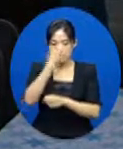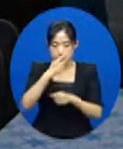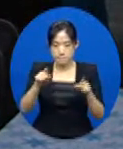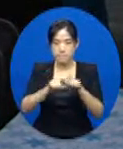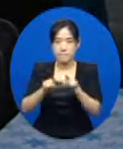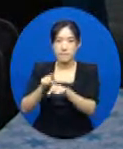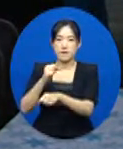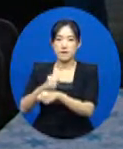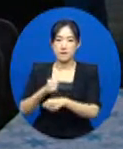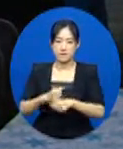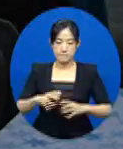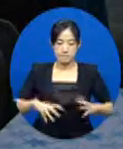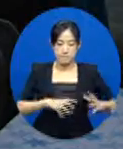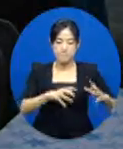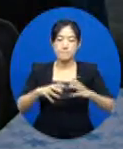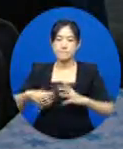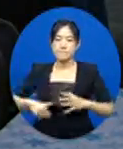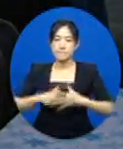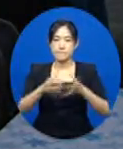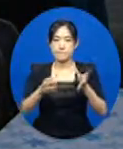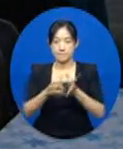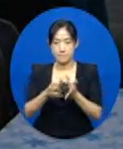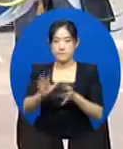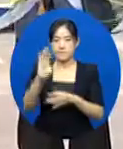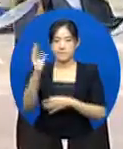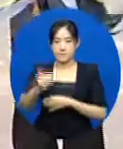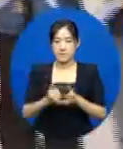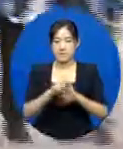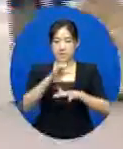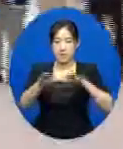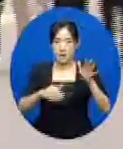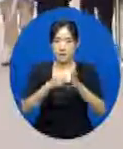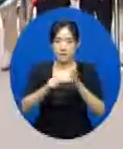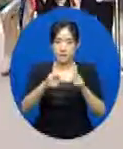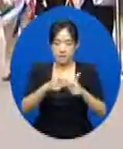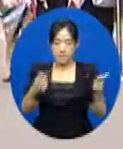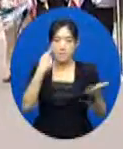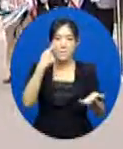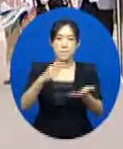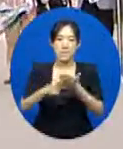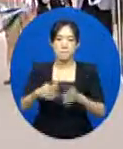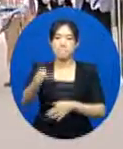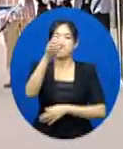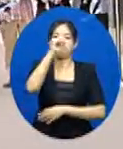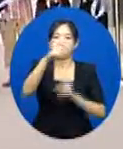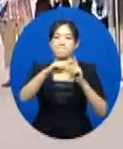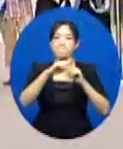과정에서 지역 공동체 의식이 부활하고 마을의 자원을 발굴해 긍정적인 호응을 얻었습니다.